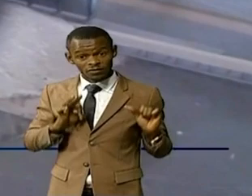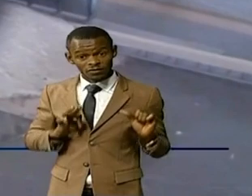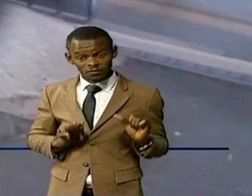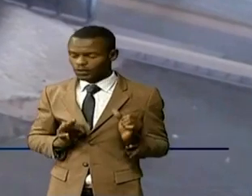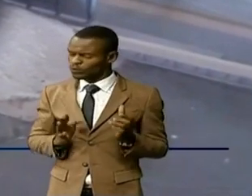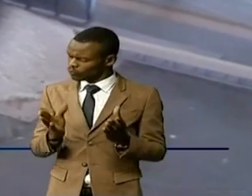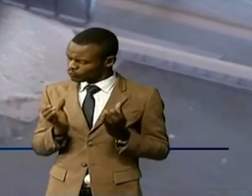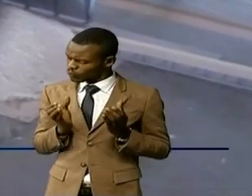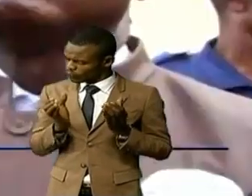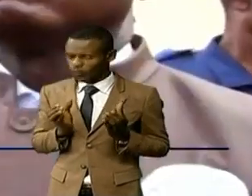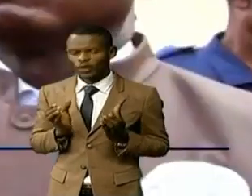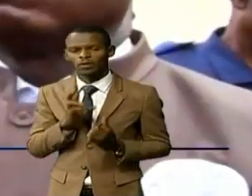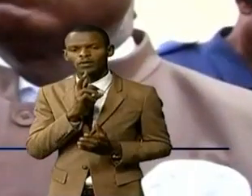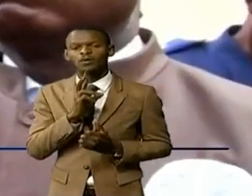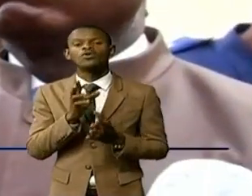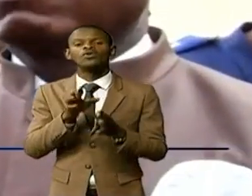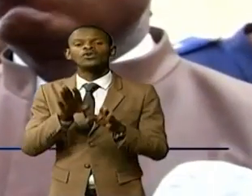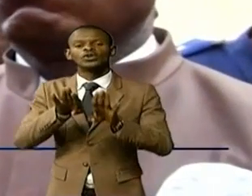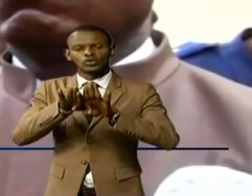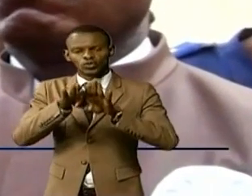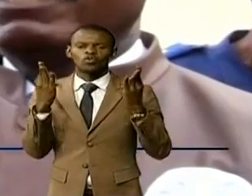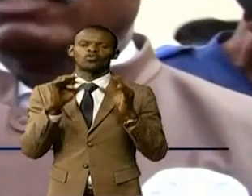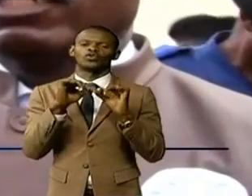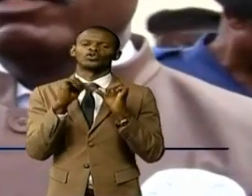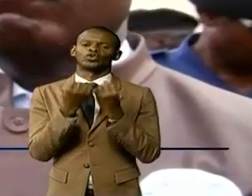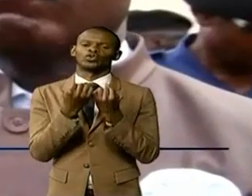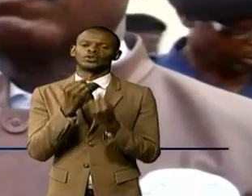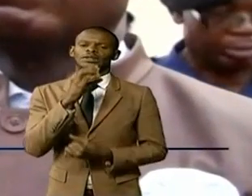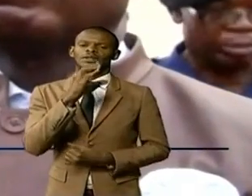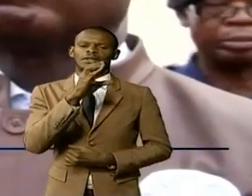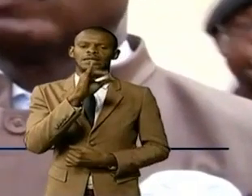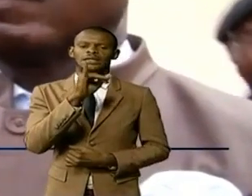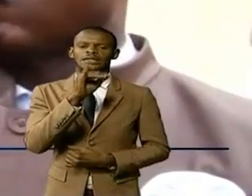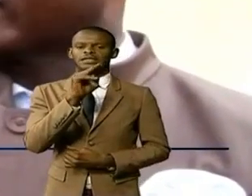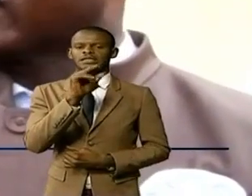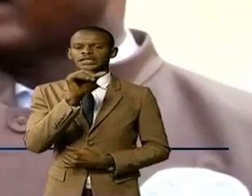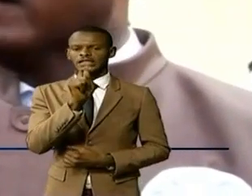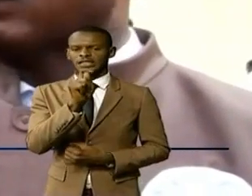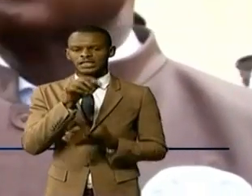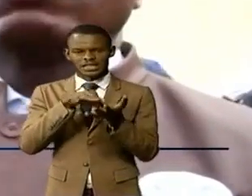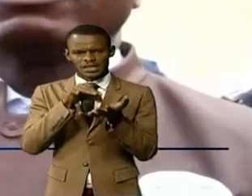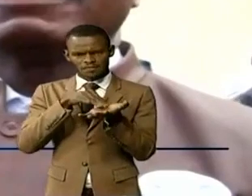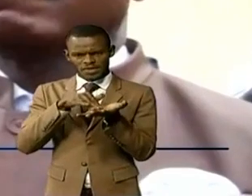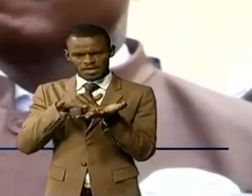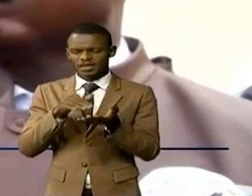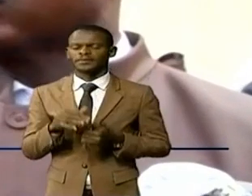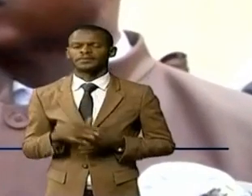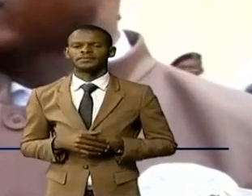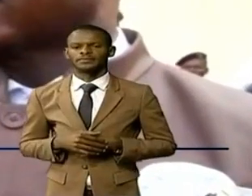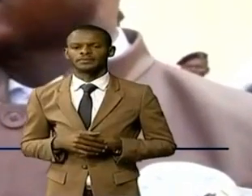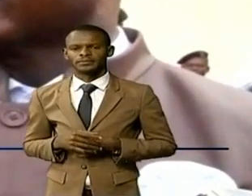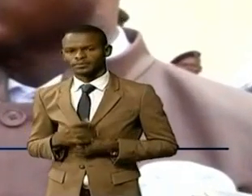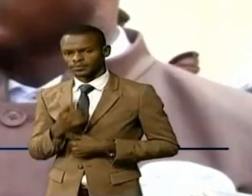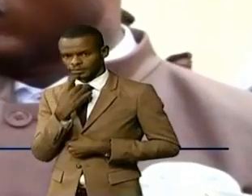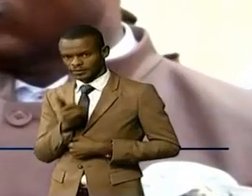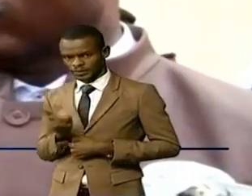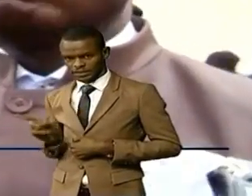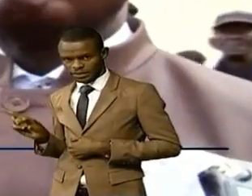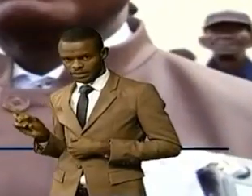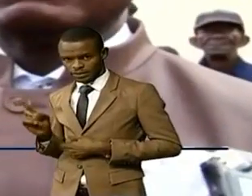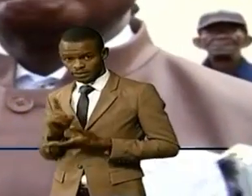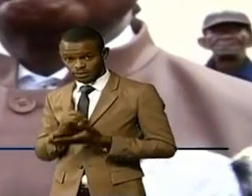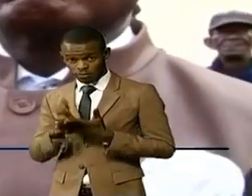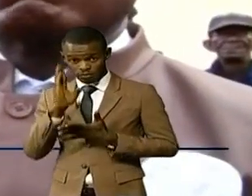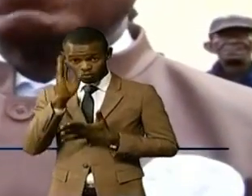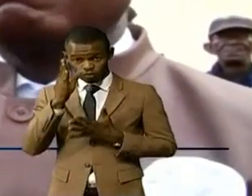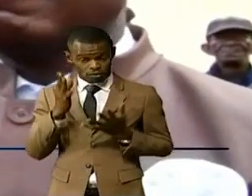quelques formalités juridiques. Nous allons mettre en œuvre tout d'abord le criblage. Dès la semaine prochaine, le travail commence. Nous sommes